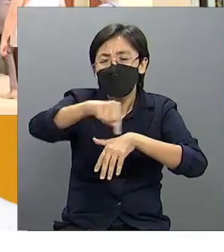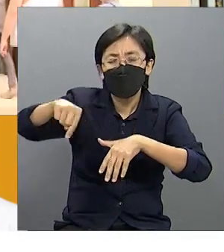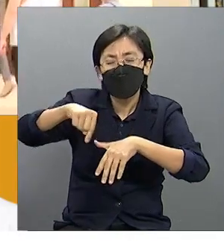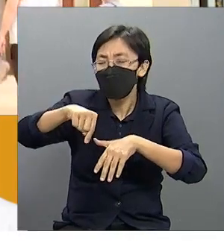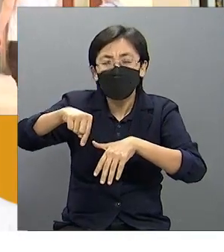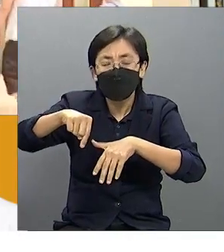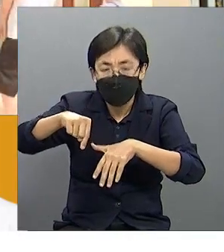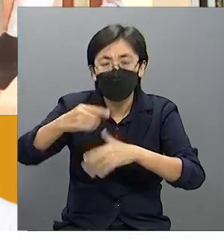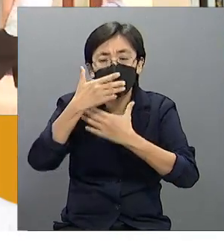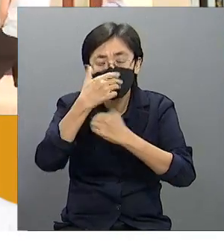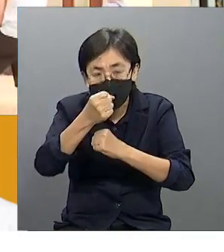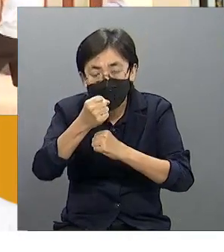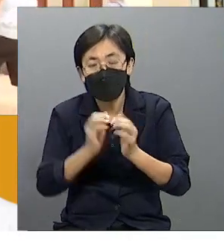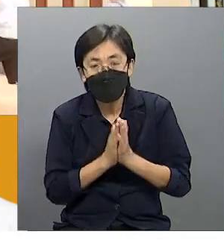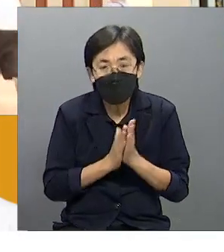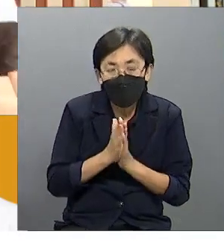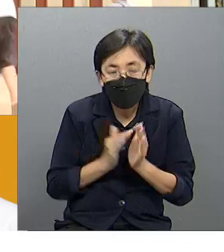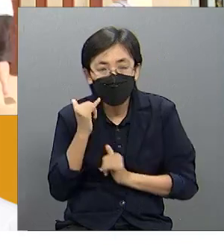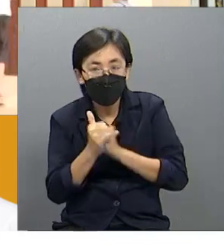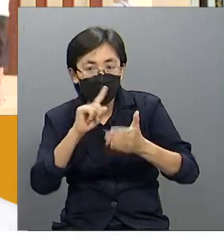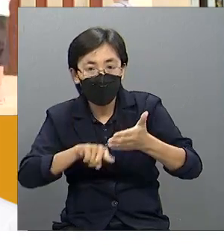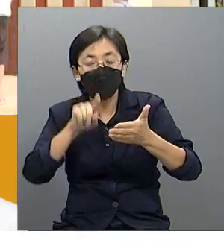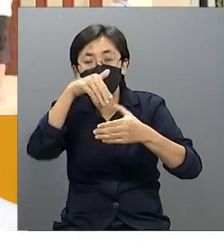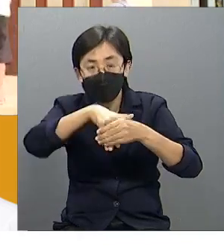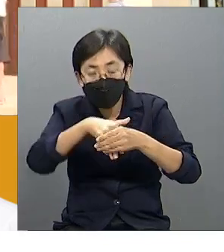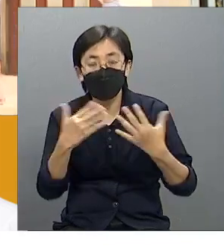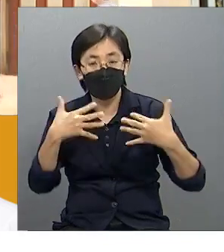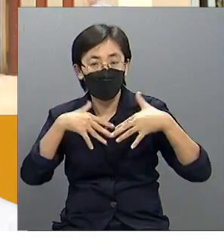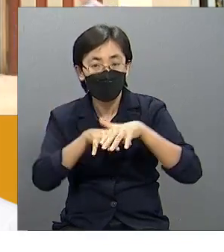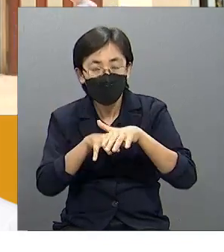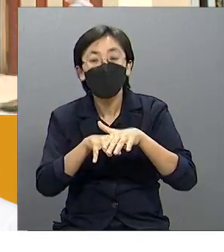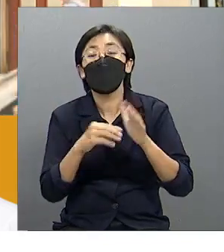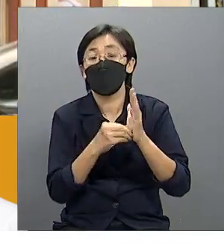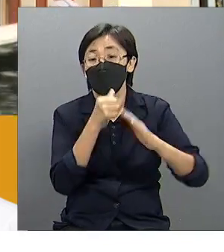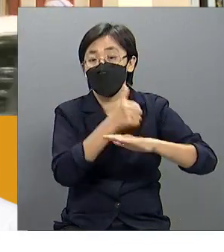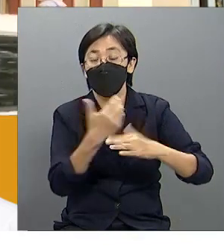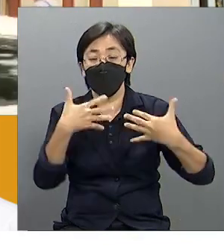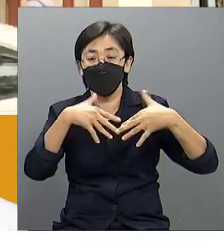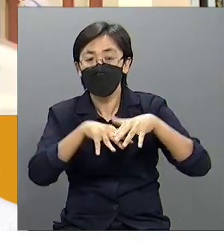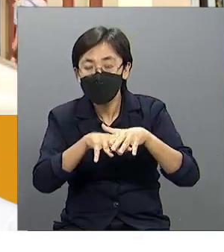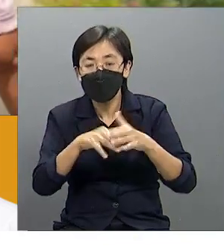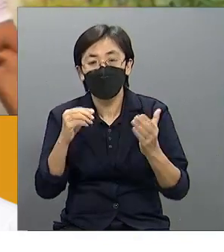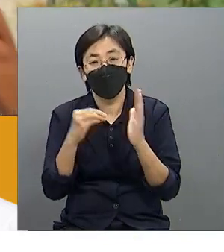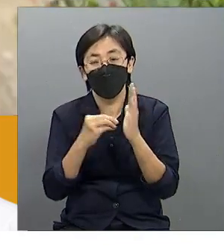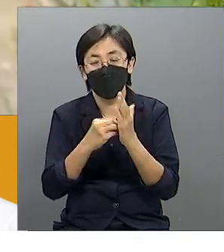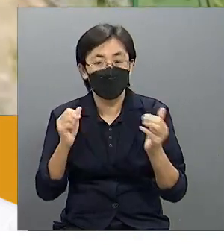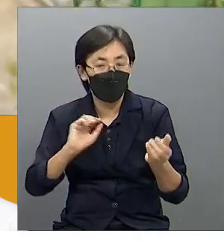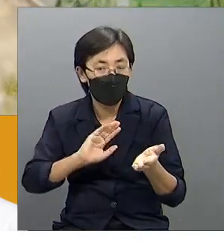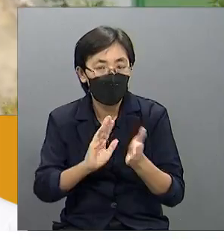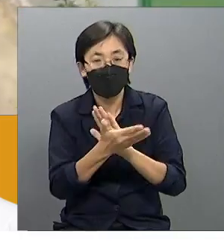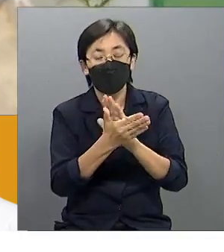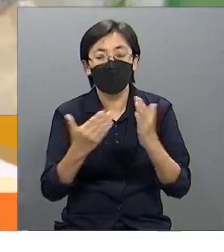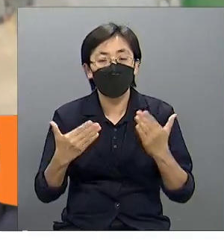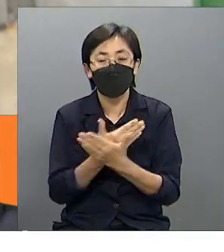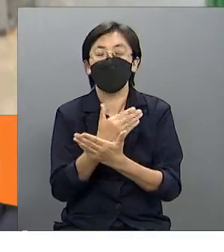แอคทีฟและจะร่วมไปกับทางผู้ว่าด้วยเนี่ยในการที่จะเปลี่ยนแปลงกรุงเทพเนี่ยมันก็เป็นเรื่องที่ยากนะคะที่จะเกิดขึ้นได้ ด้ว